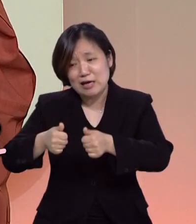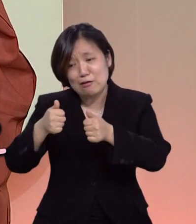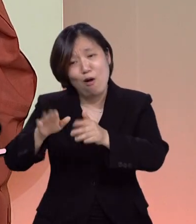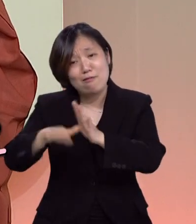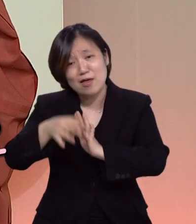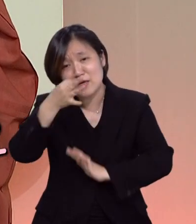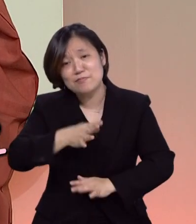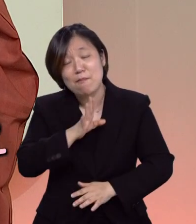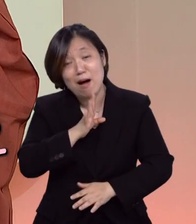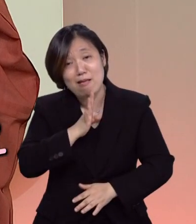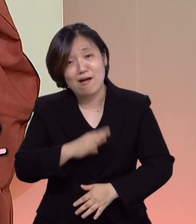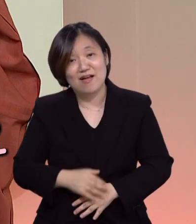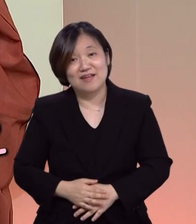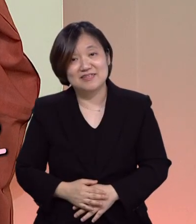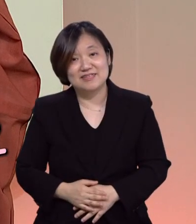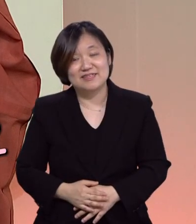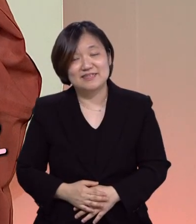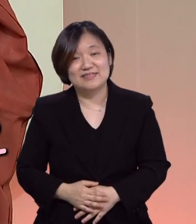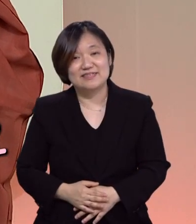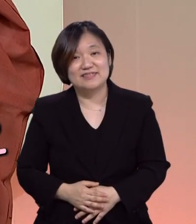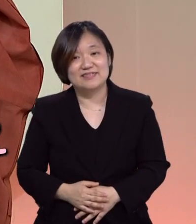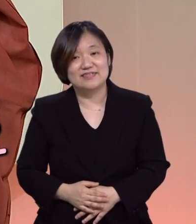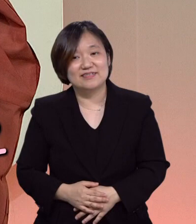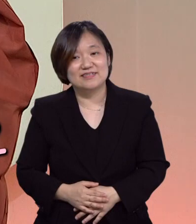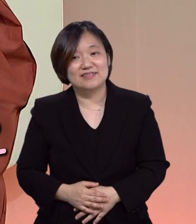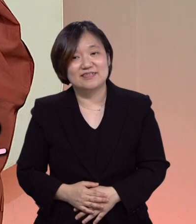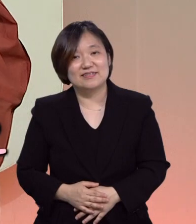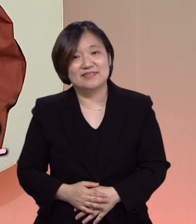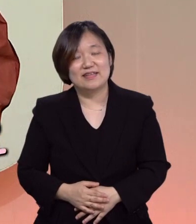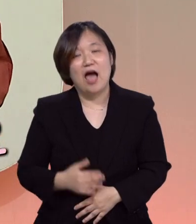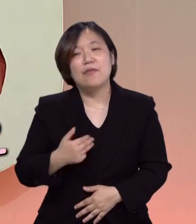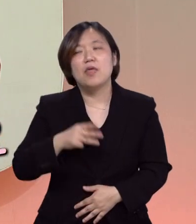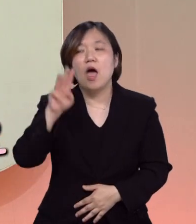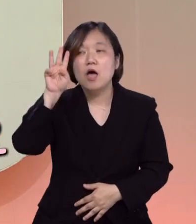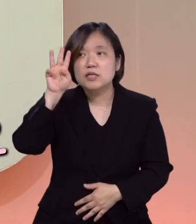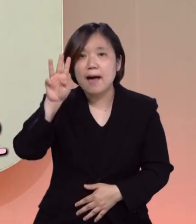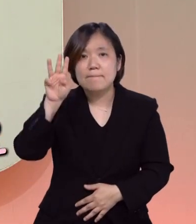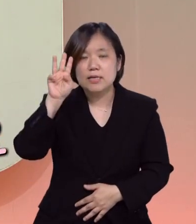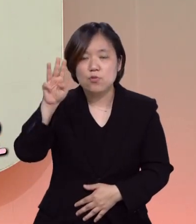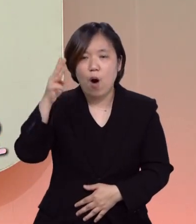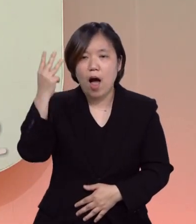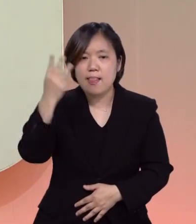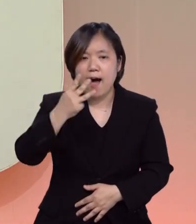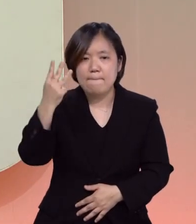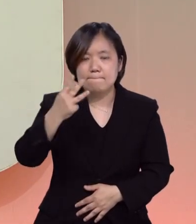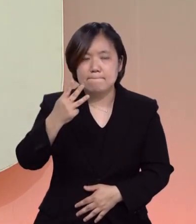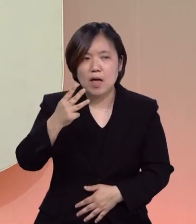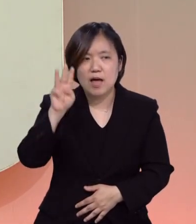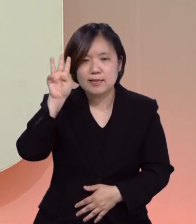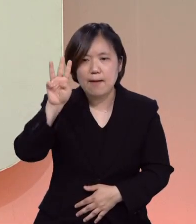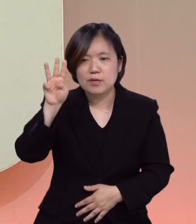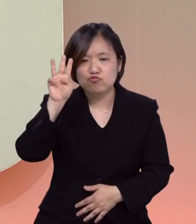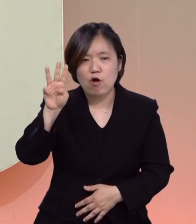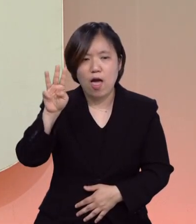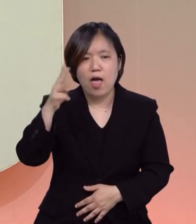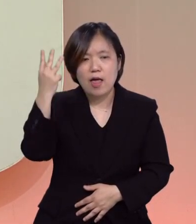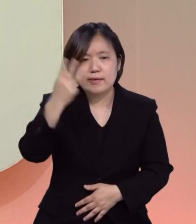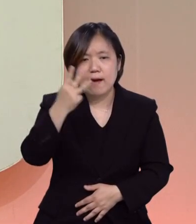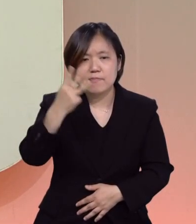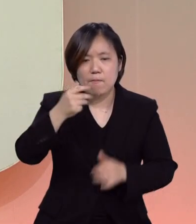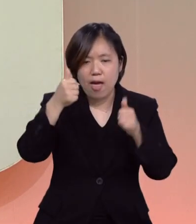힘드셨겠어요 그런데 3일째 3000배를 마치는 그 순간부터